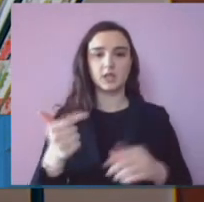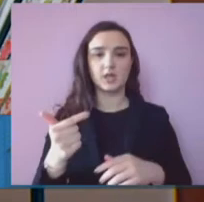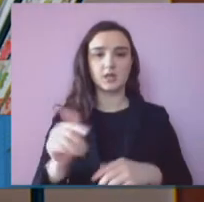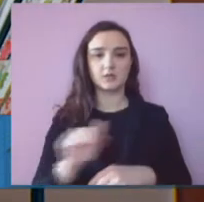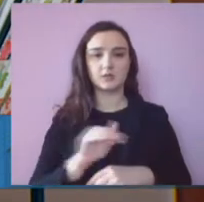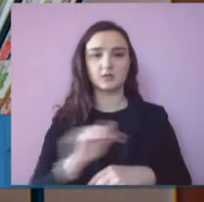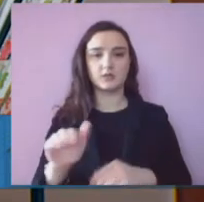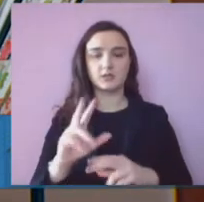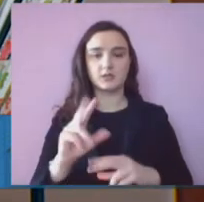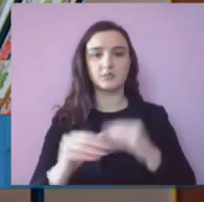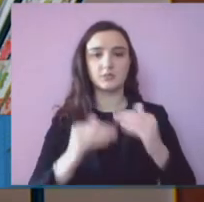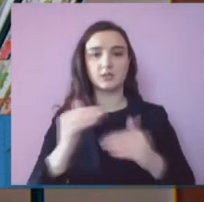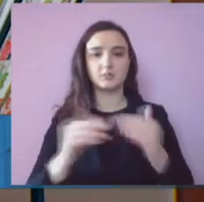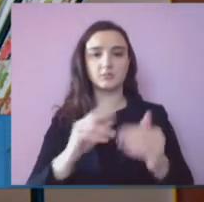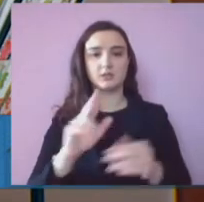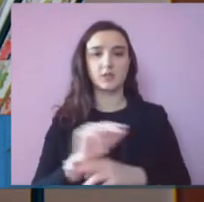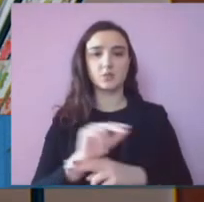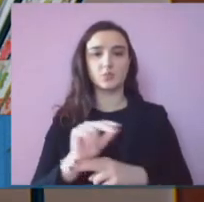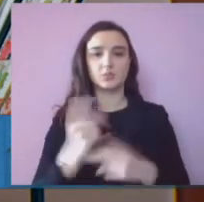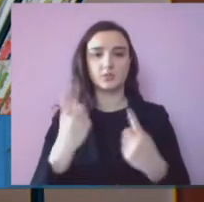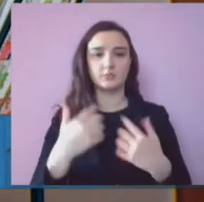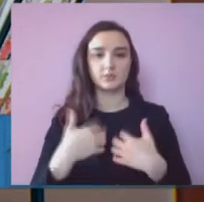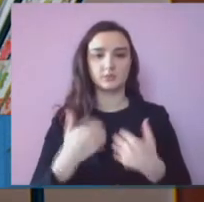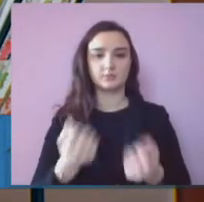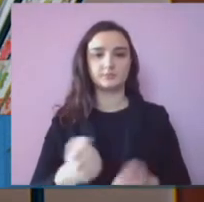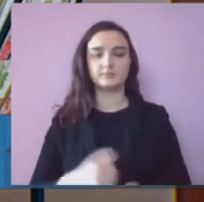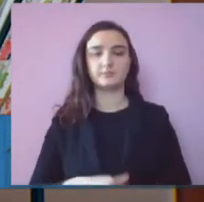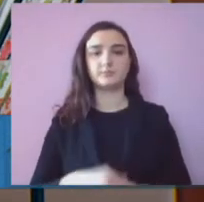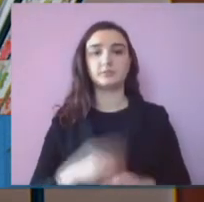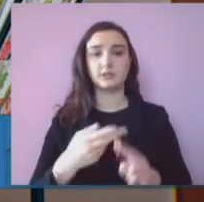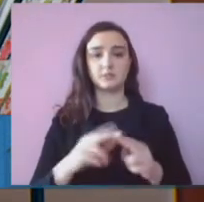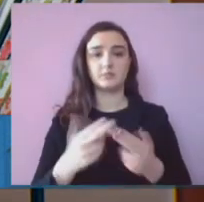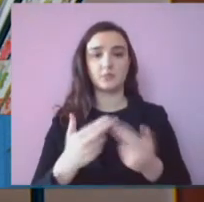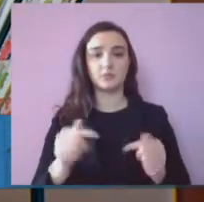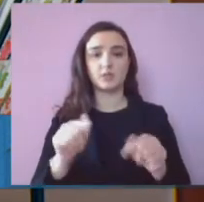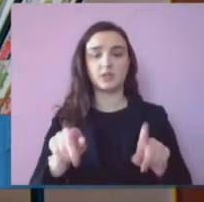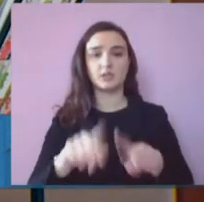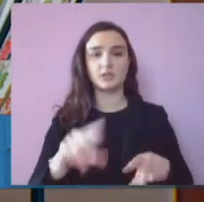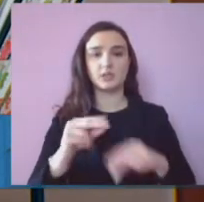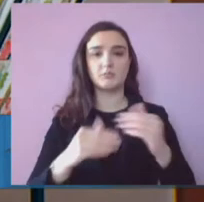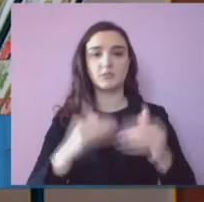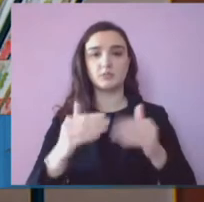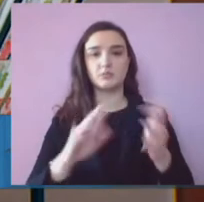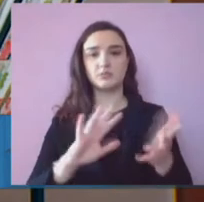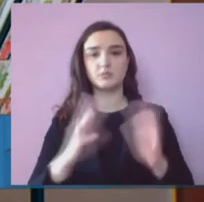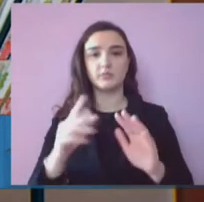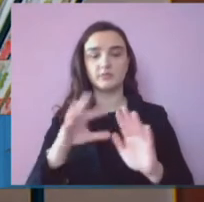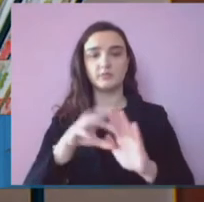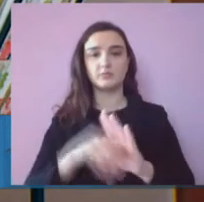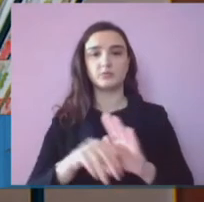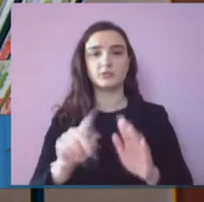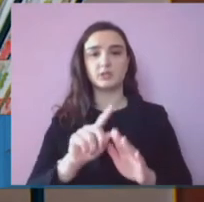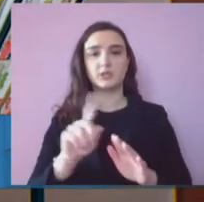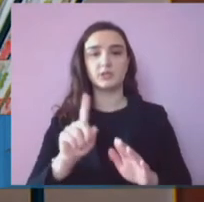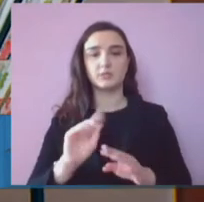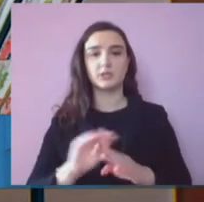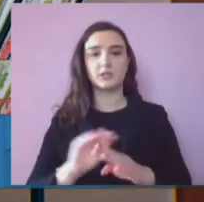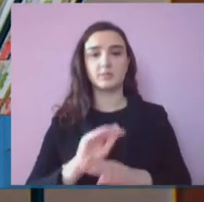წარმატების და განკურნების თვალსაზრისით. ცხადია, რომ ასეთ წარმატებულ შემთხვევებში რაიმე